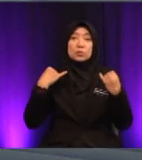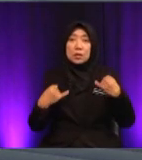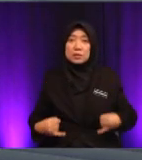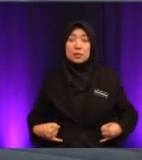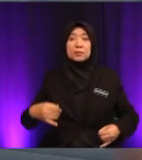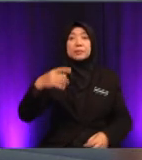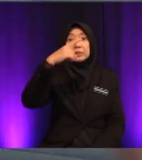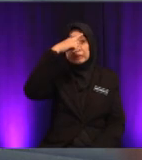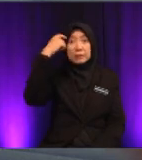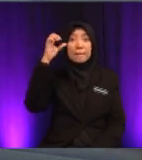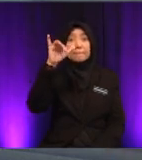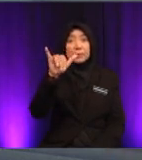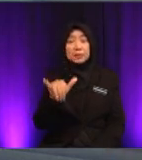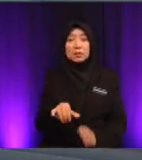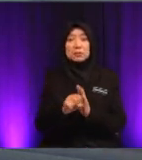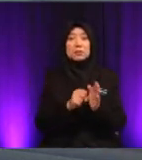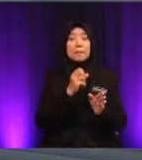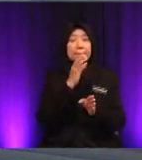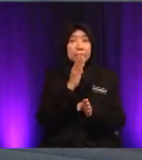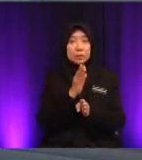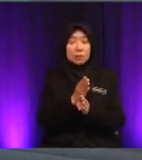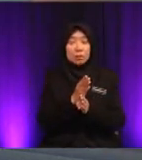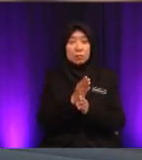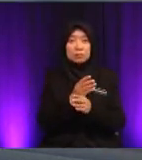contohlah kalau ada jasa hitam yang sebelah